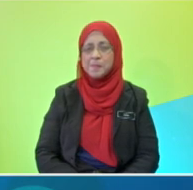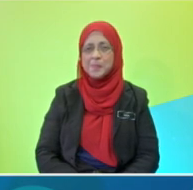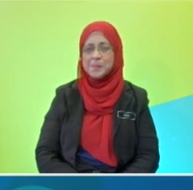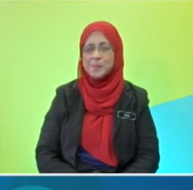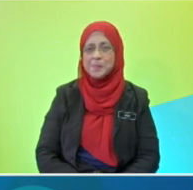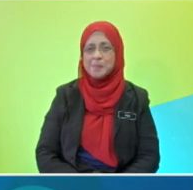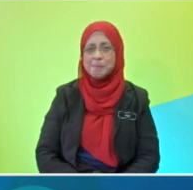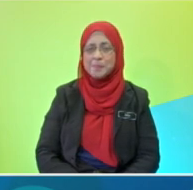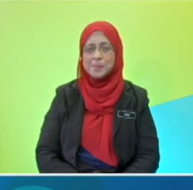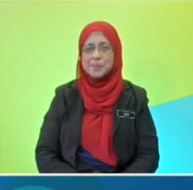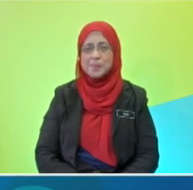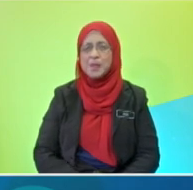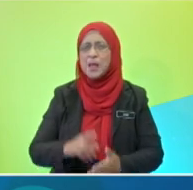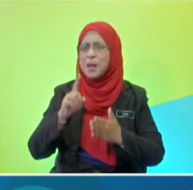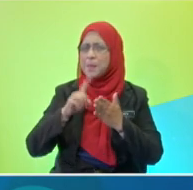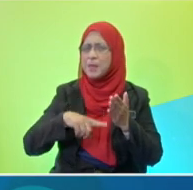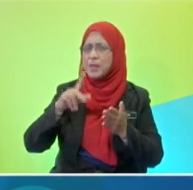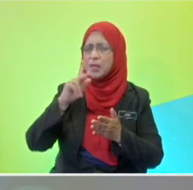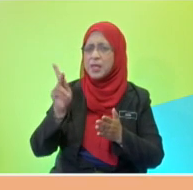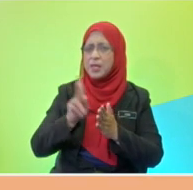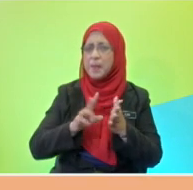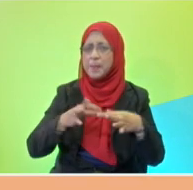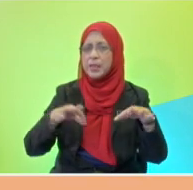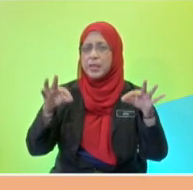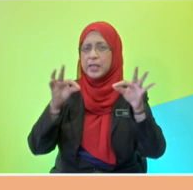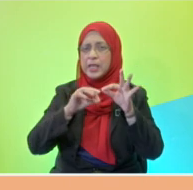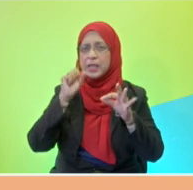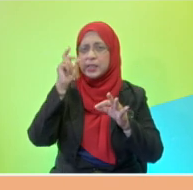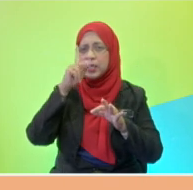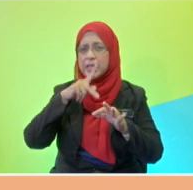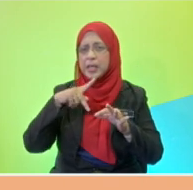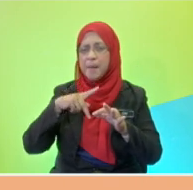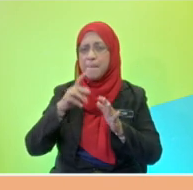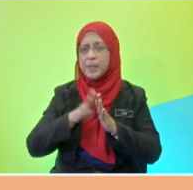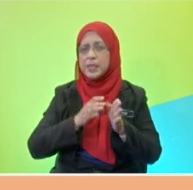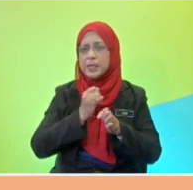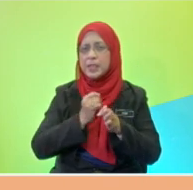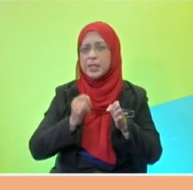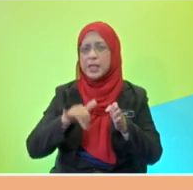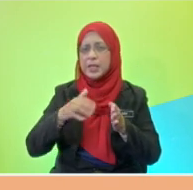uji mindah yang kelima Apakah kepentingan ada bajiran terhadap negara